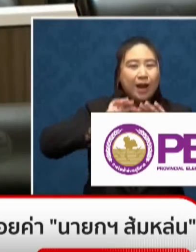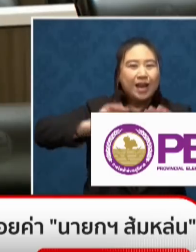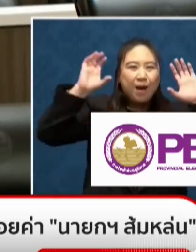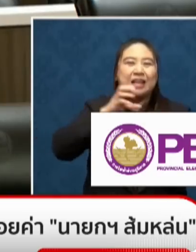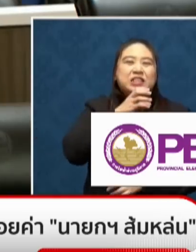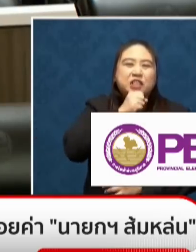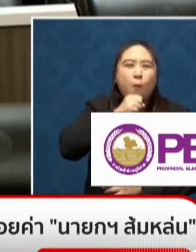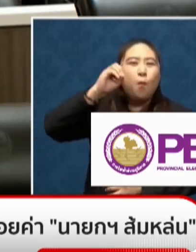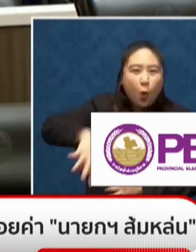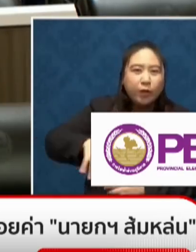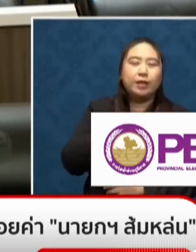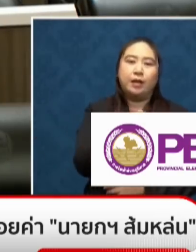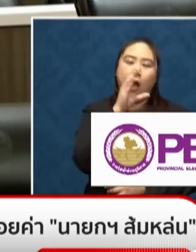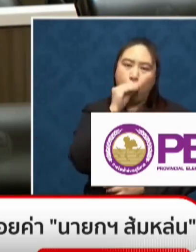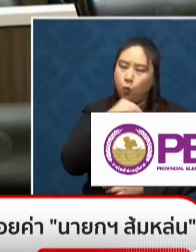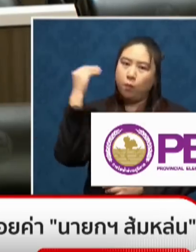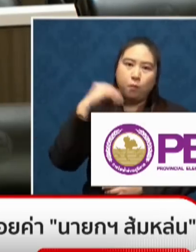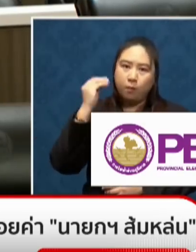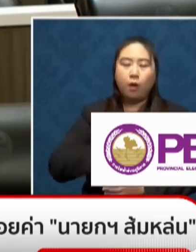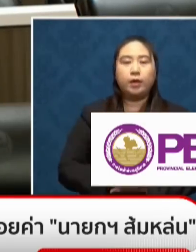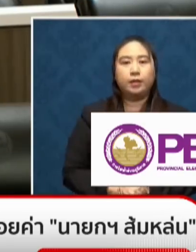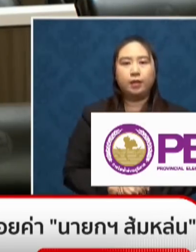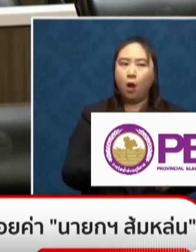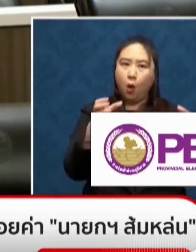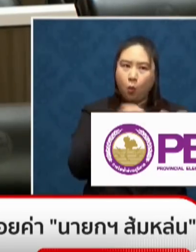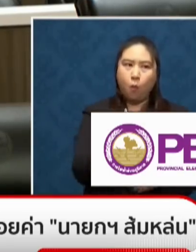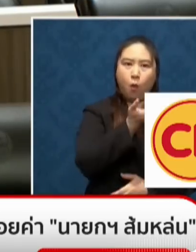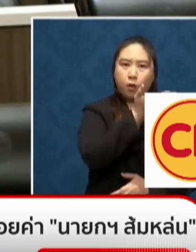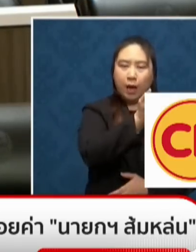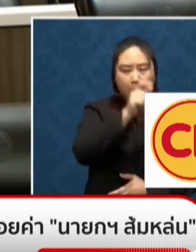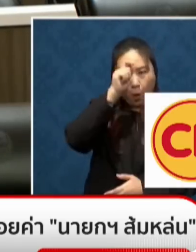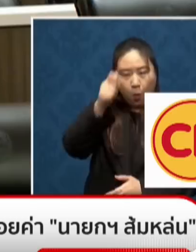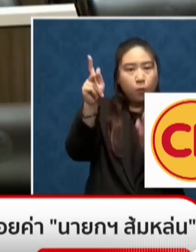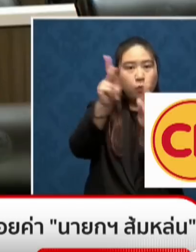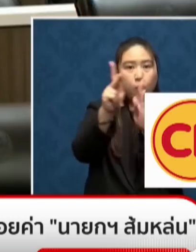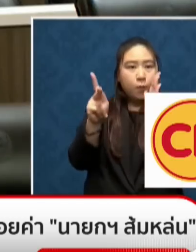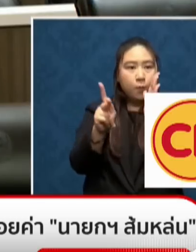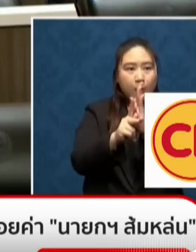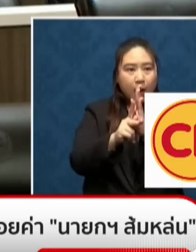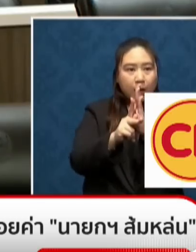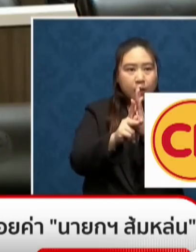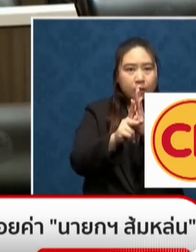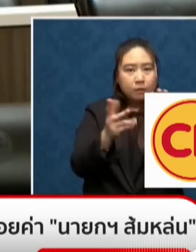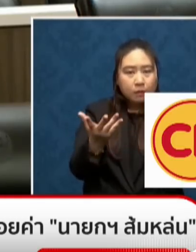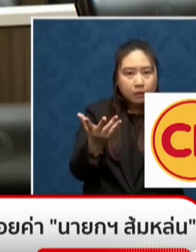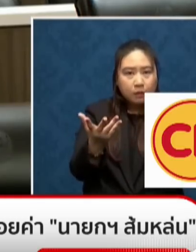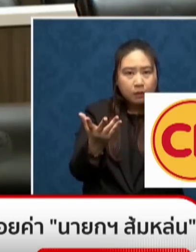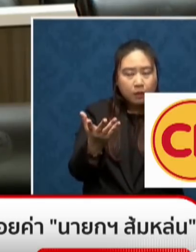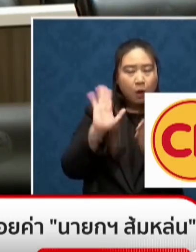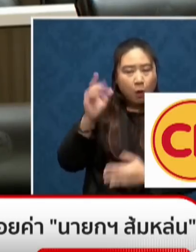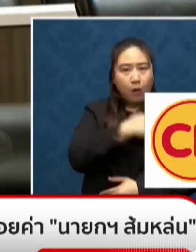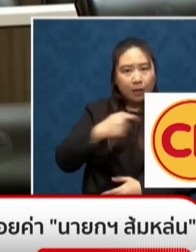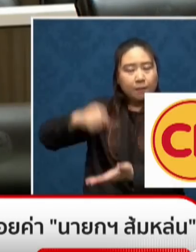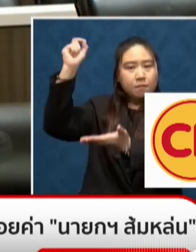ไกลเนี่ยตั้งรัฐบาลไม่ได้ก็ต้องส่งไม้ต่อมาที่พรรคเพื่อไทยและนายกรัฐมนตรีก็ได้รับการเลือกจากรัฐสภาและ